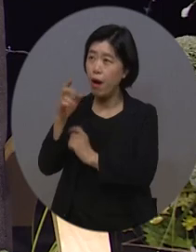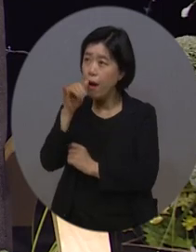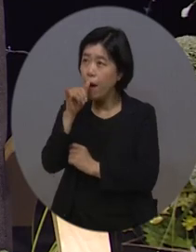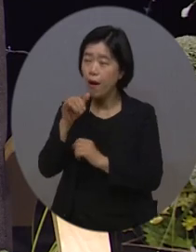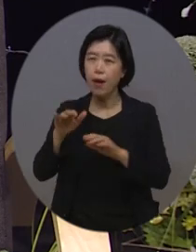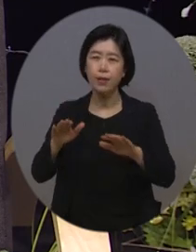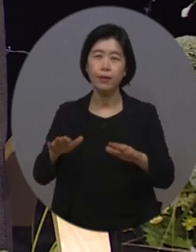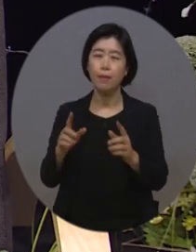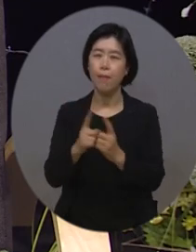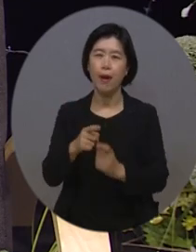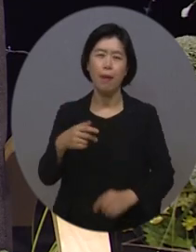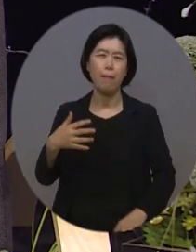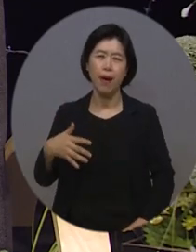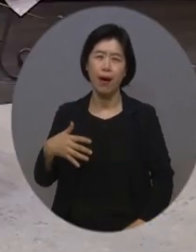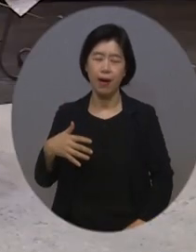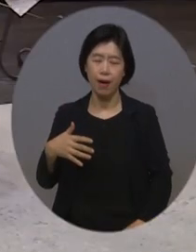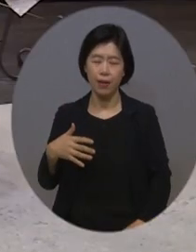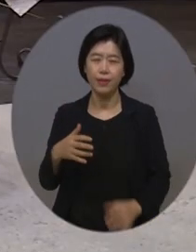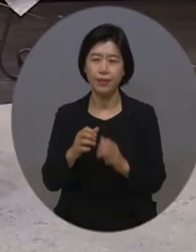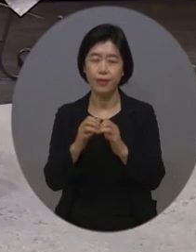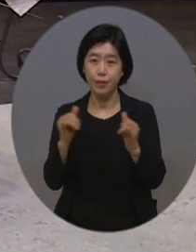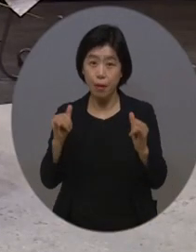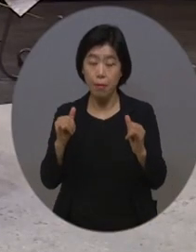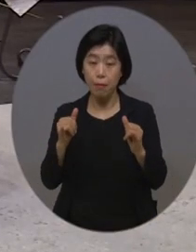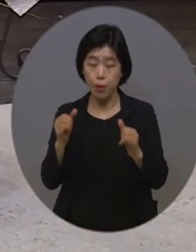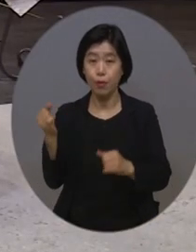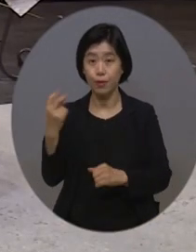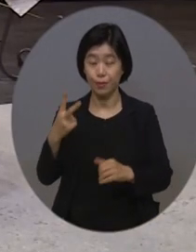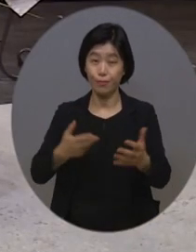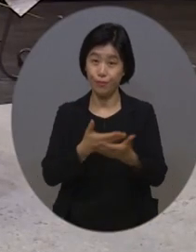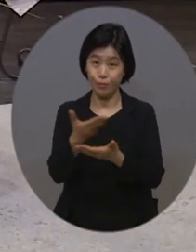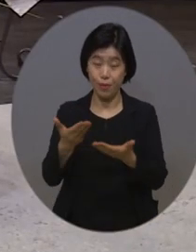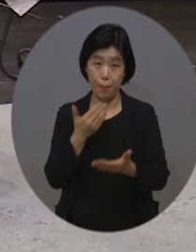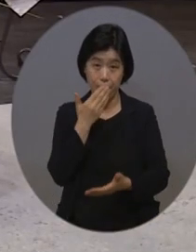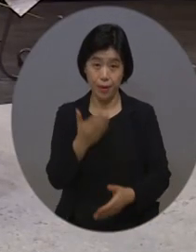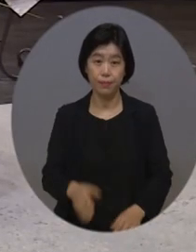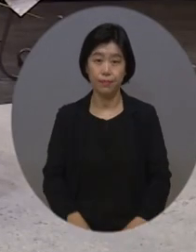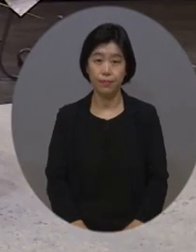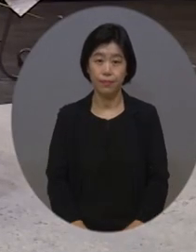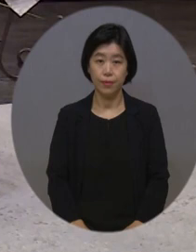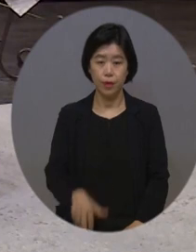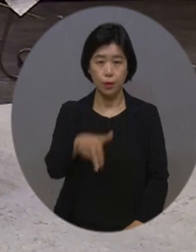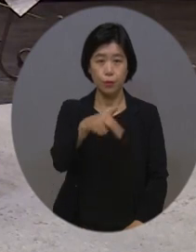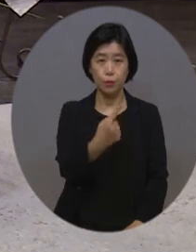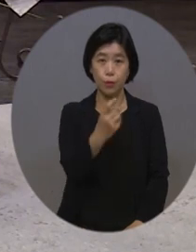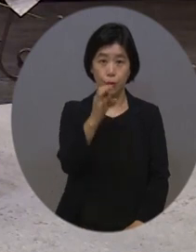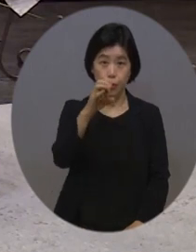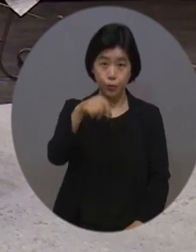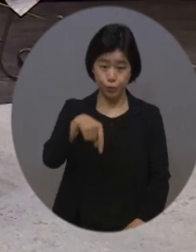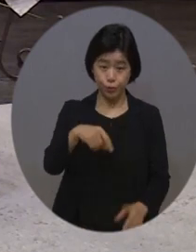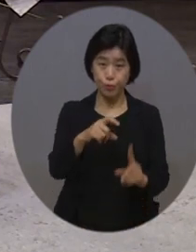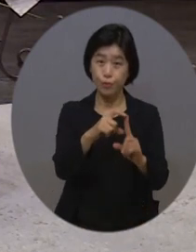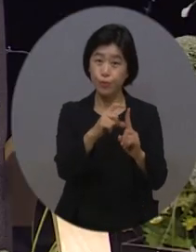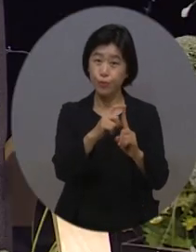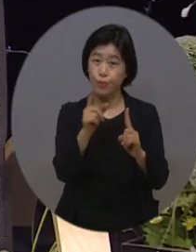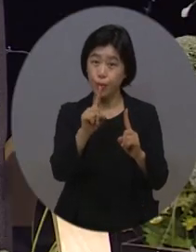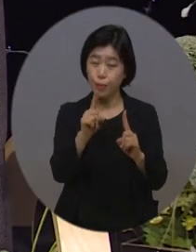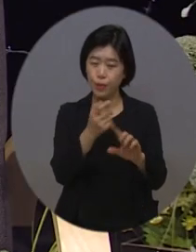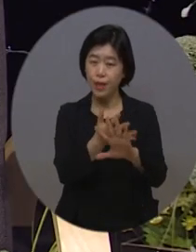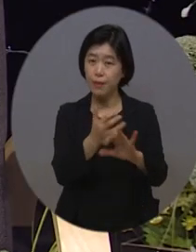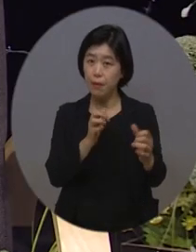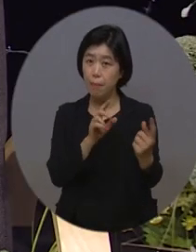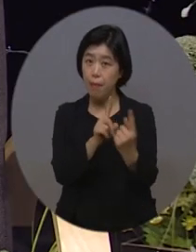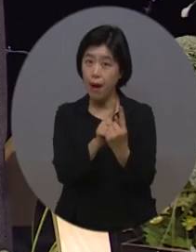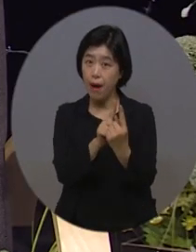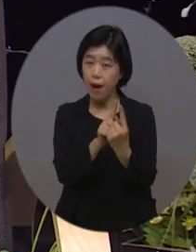세상살이를 공유하곤 합니다. 그러면서 조란 게 타인을 만나는 게 아니라 나 자신을 만나는